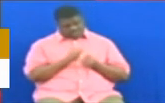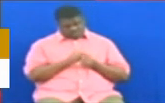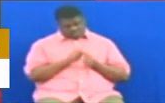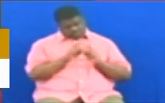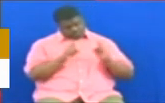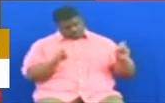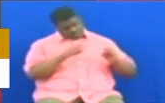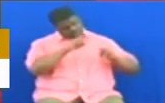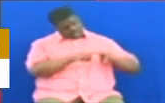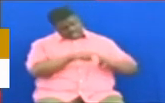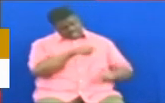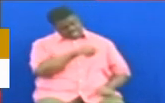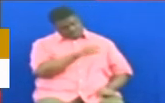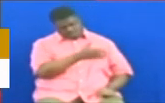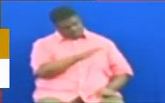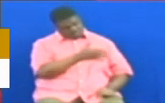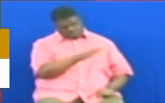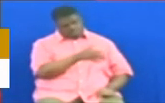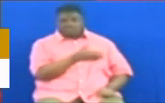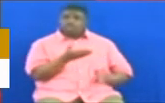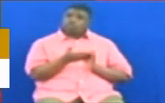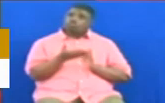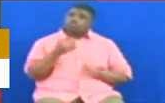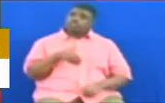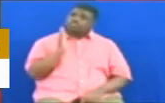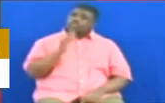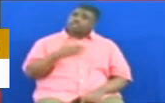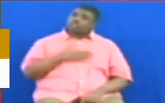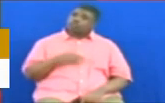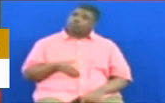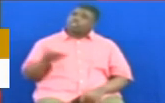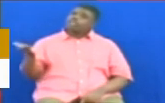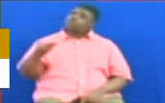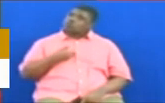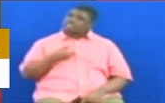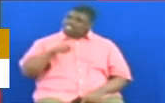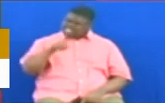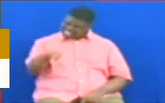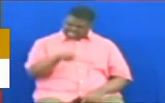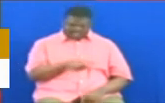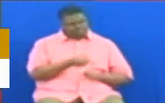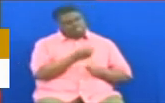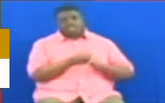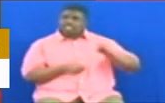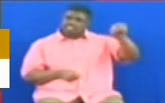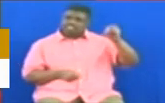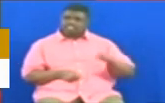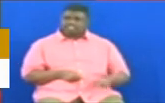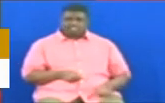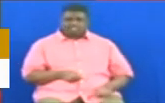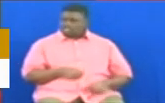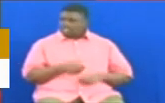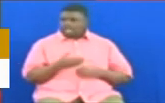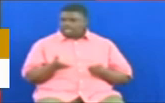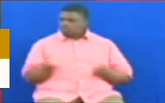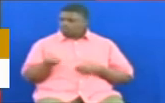Mheshimiwa Speaker hakiko sawa. Naomba tu serikali yangu iipokee hili ikaifanyie kazi kwamba hakitaweza kwenda